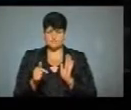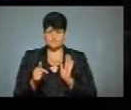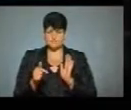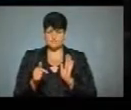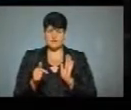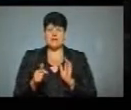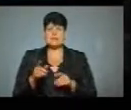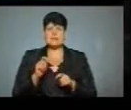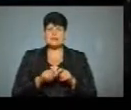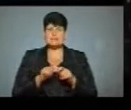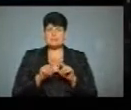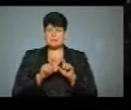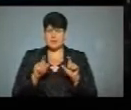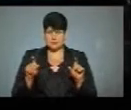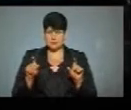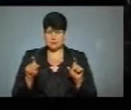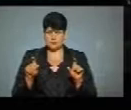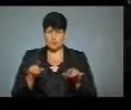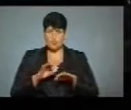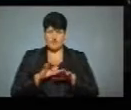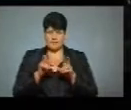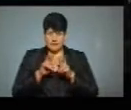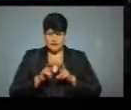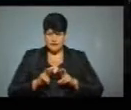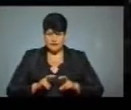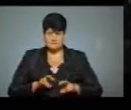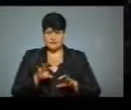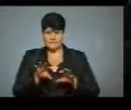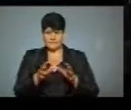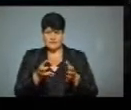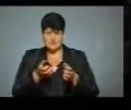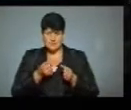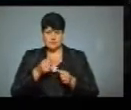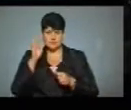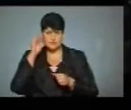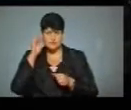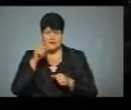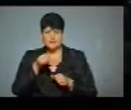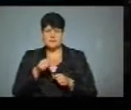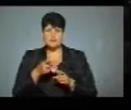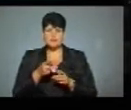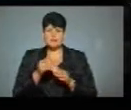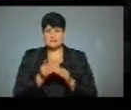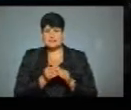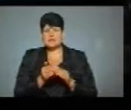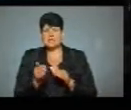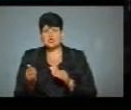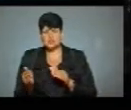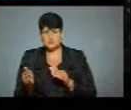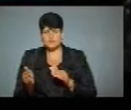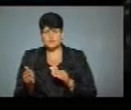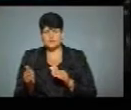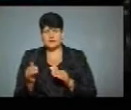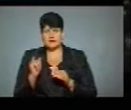Значить, інспекцією проведено аналізи відібраних проб води, що свідчить про те, що нижче